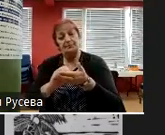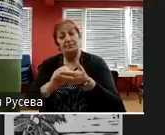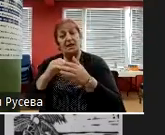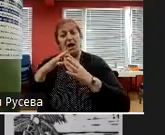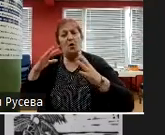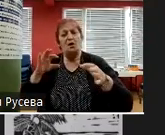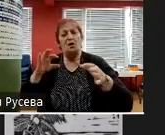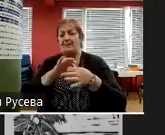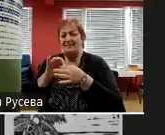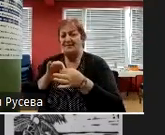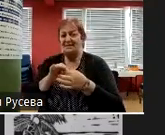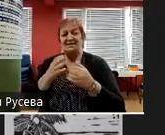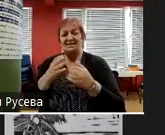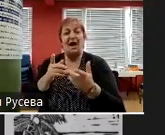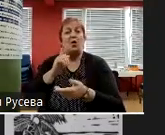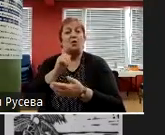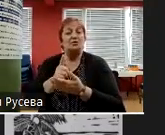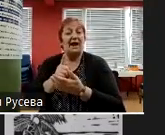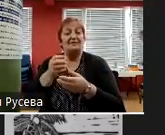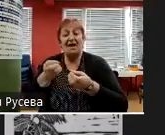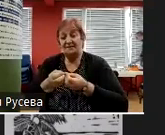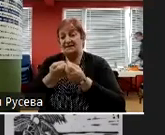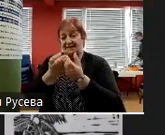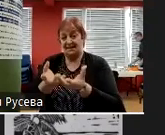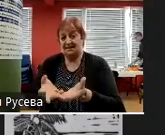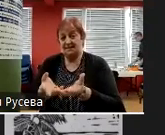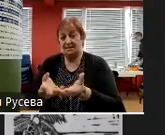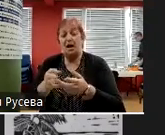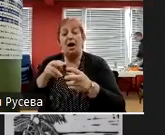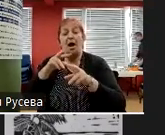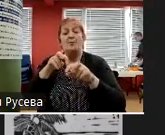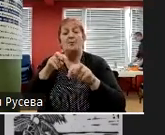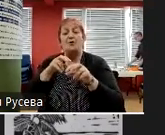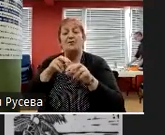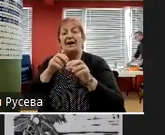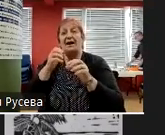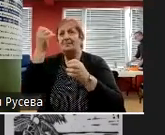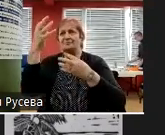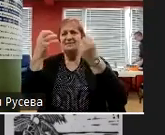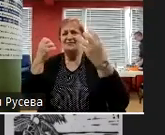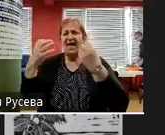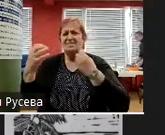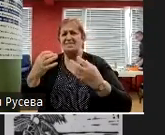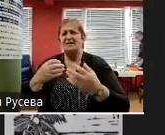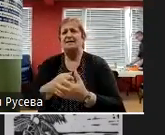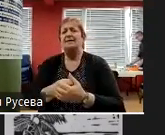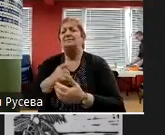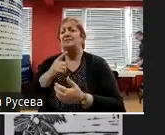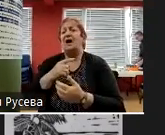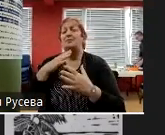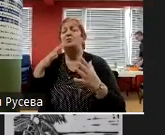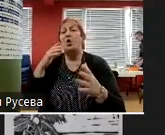хипервръзки, ако трябва да се дадат, проверка контраста на цвета, което също е много